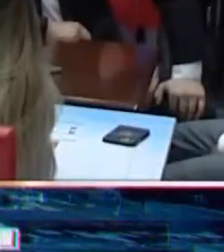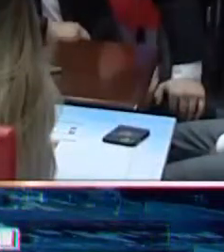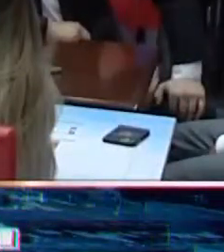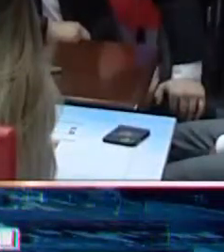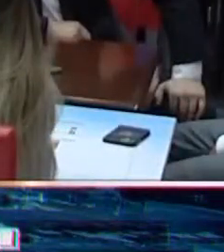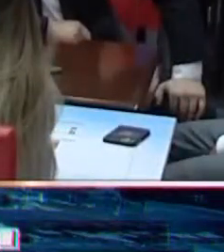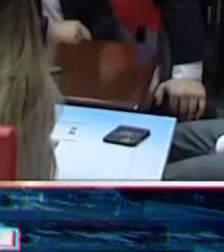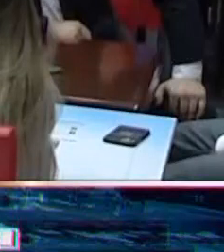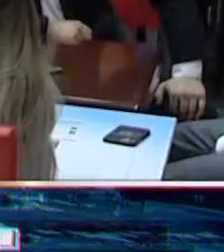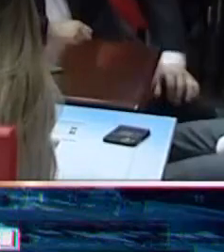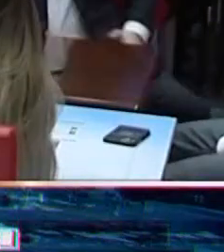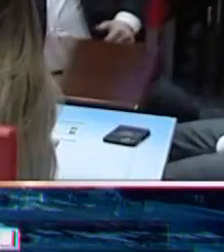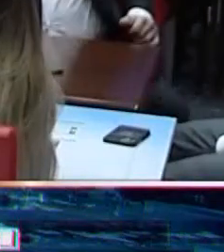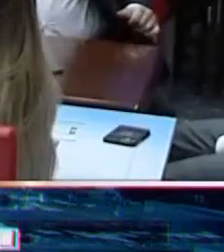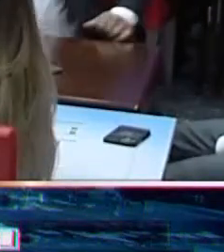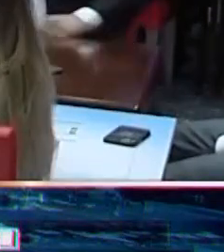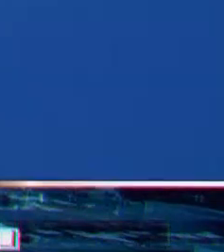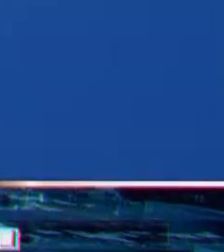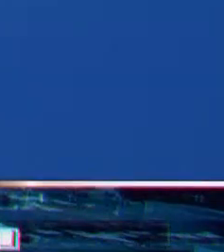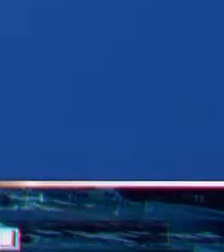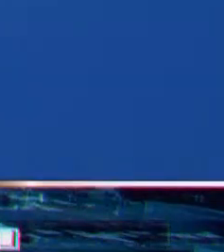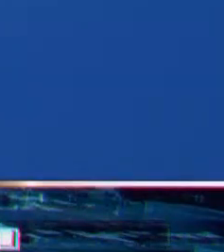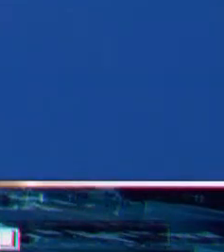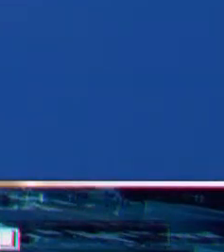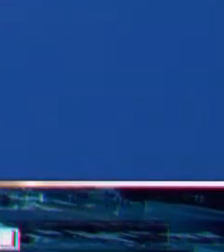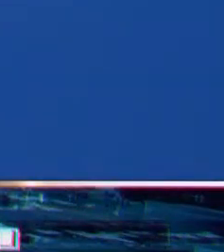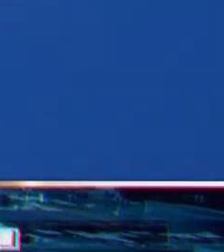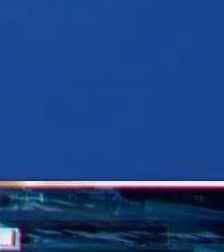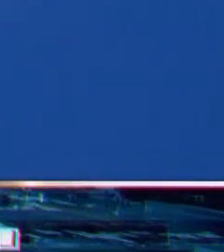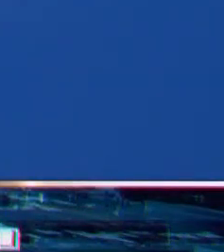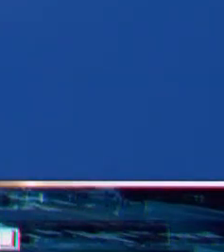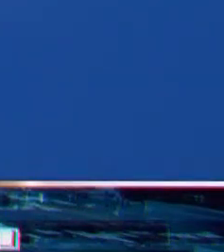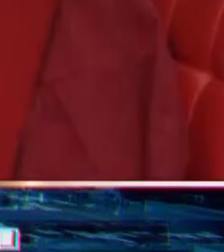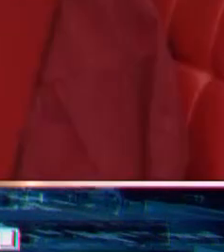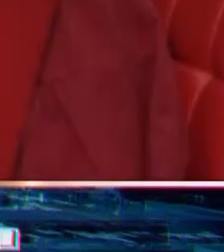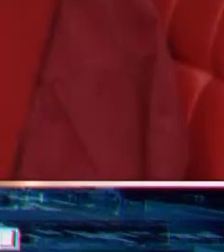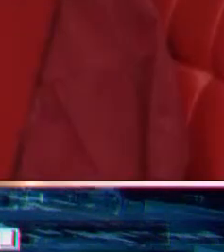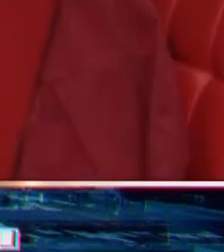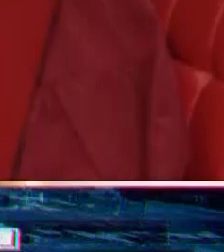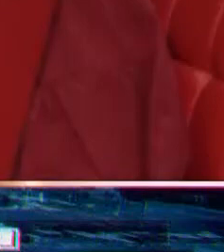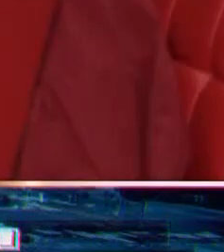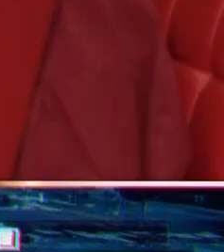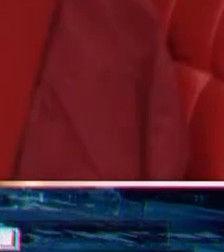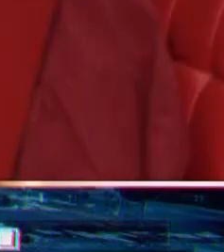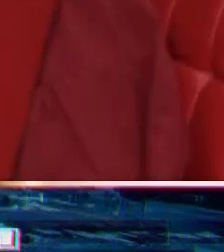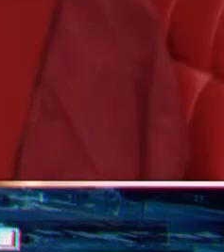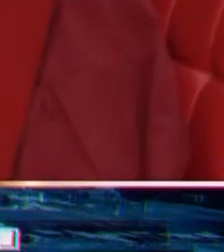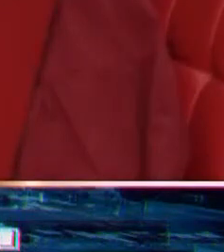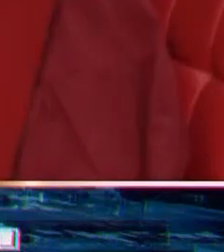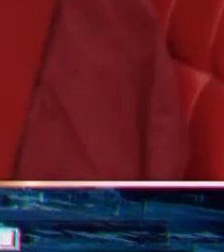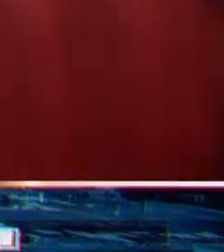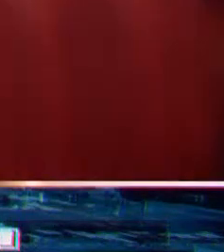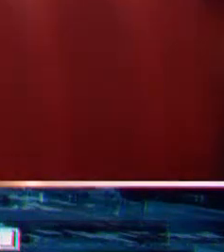Обеспечить благополучие. Национальный институт при поддержке казахстанского представительства ООН провел семинар по обсуждению острых проблем